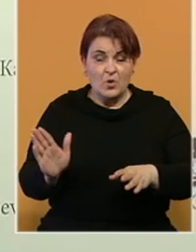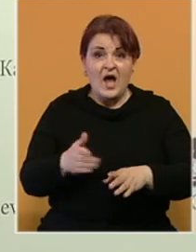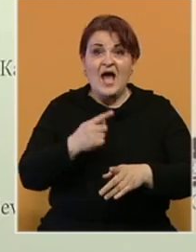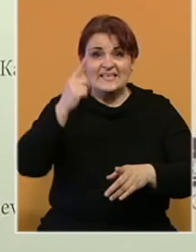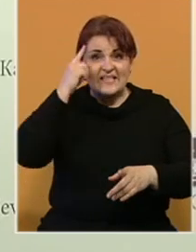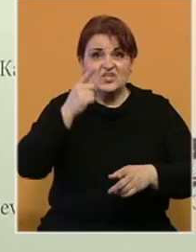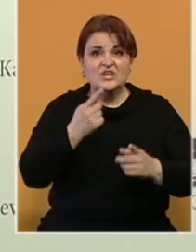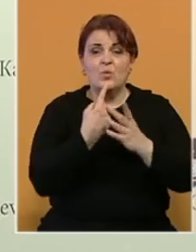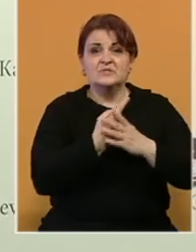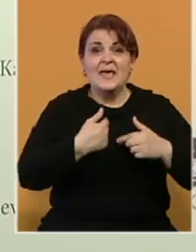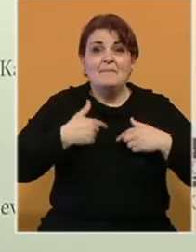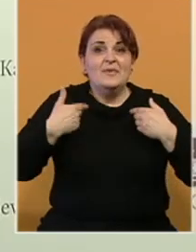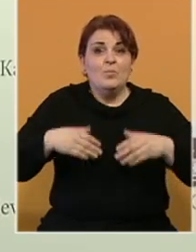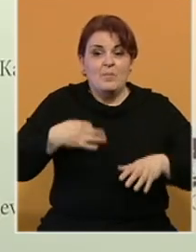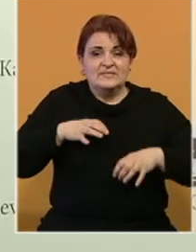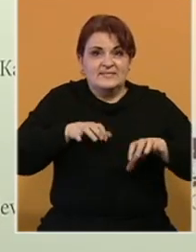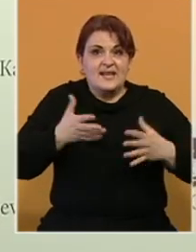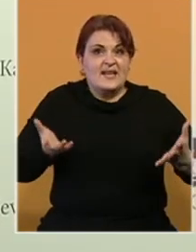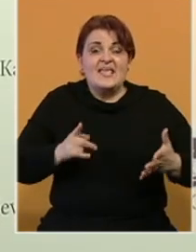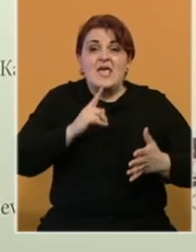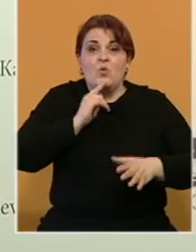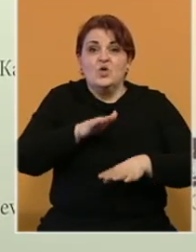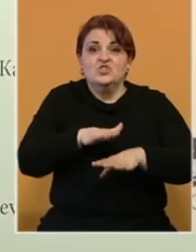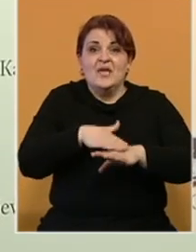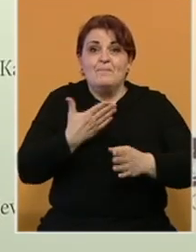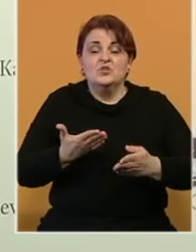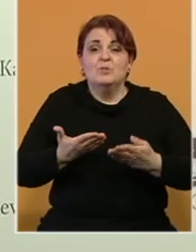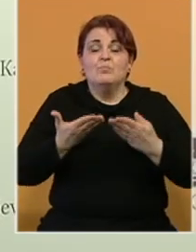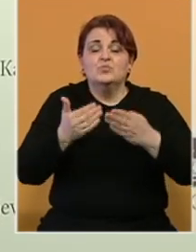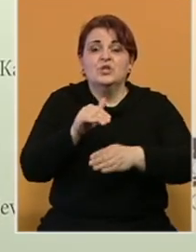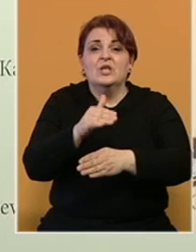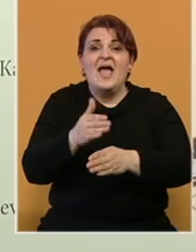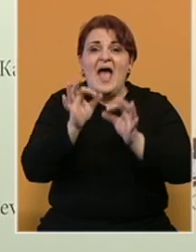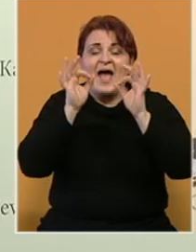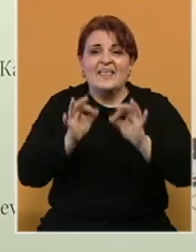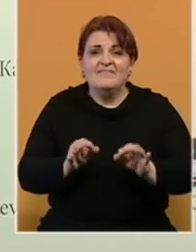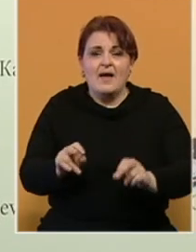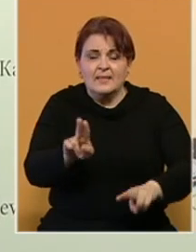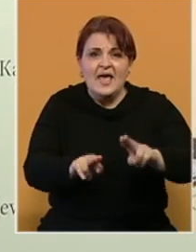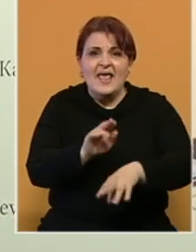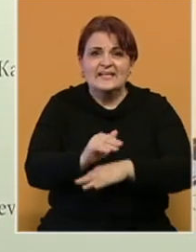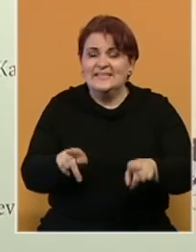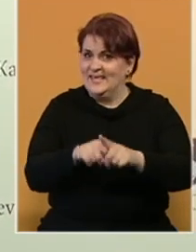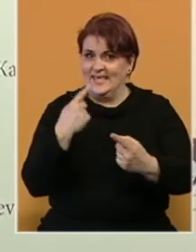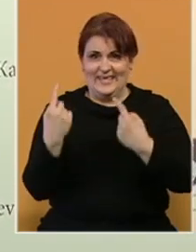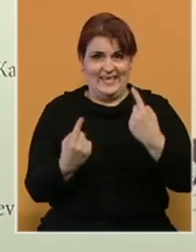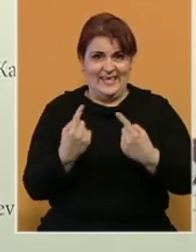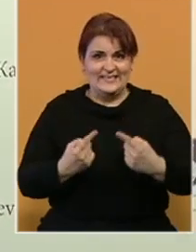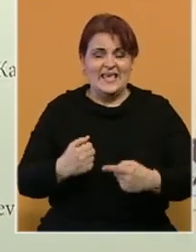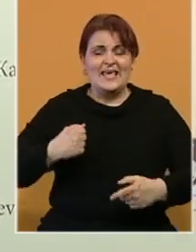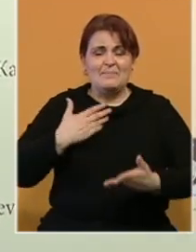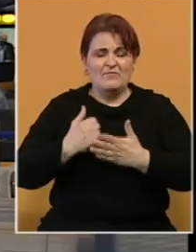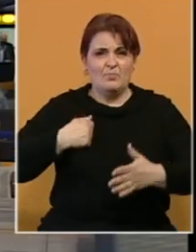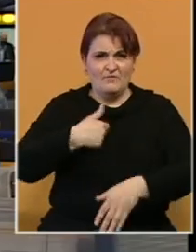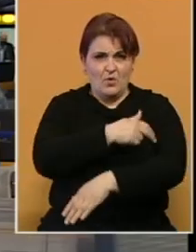ukazuje da mi gubimo zdravstvene radnike koji će početi pružati adekvatnu uslugu. Ista je situacija i sa općom